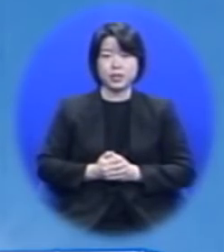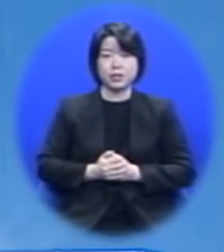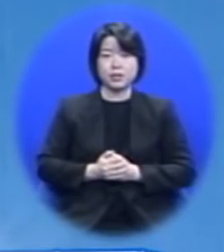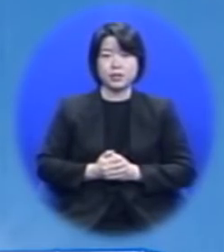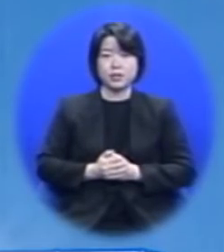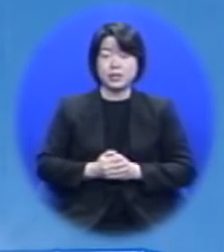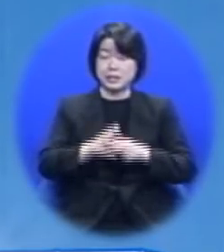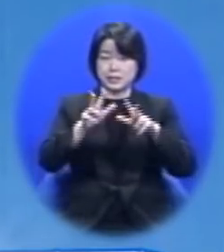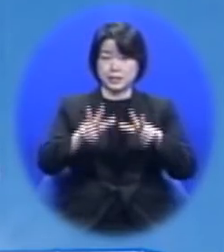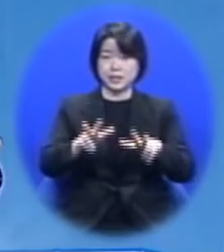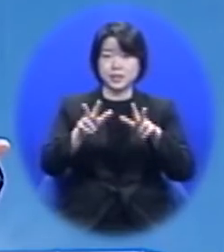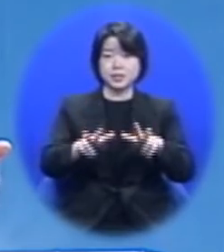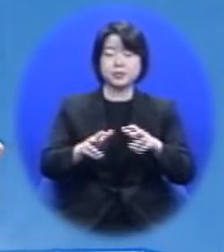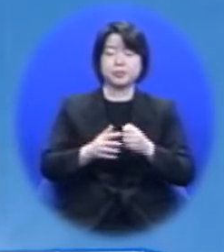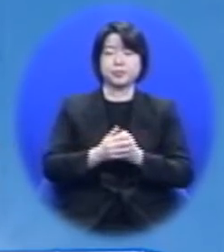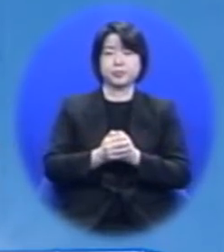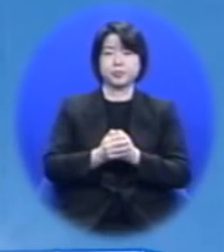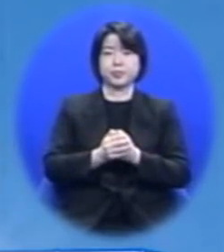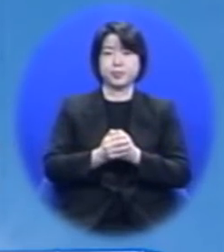지금